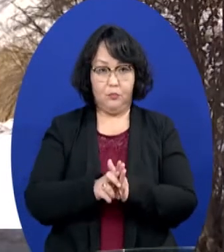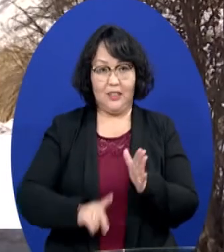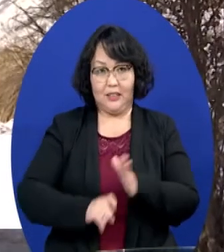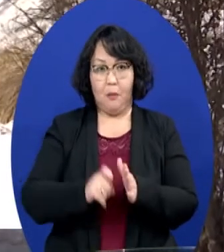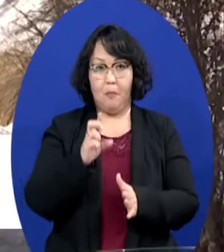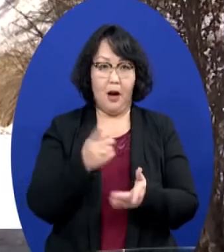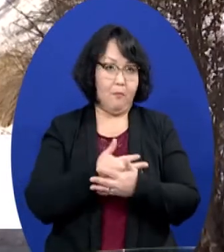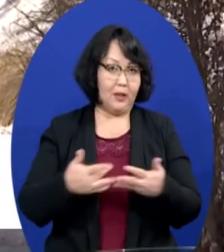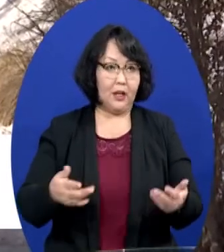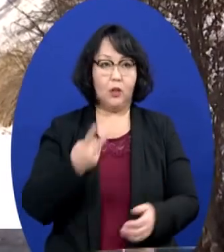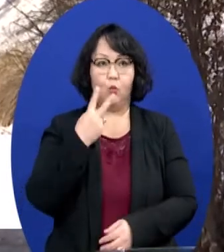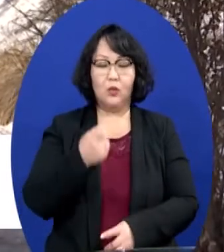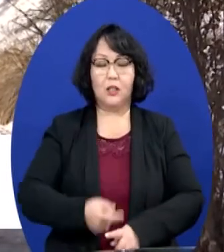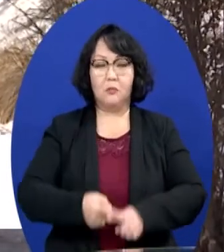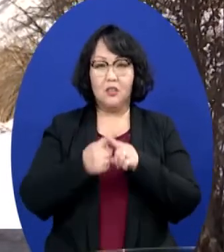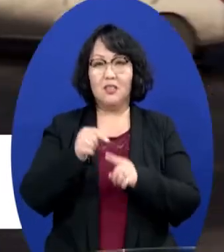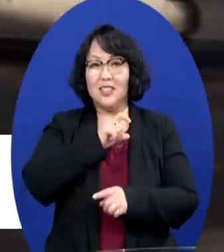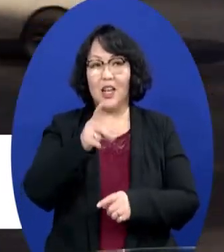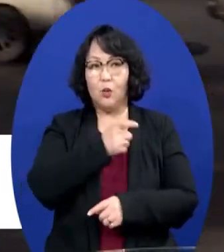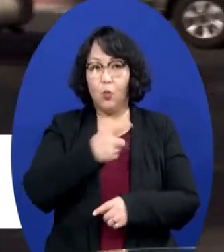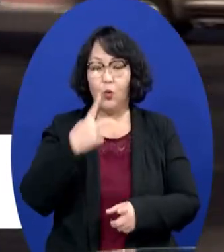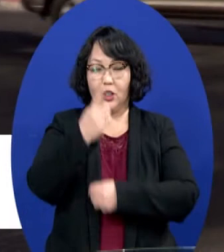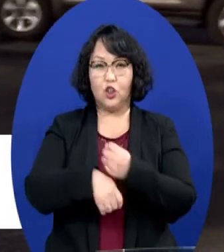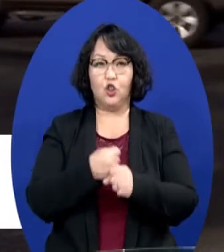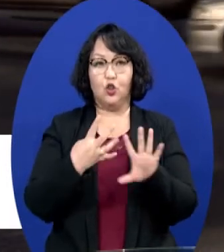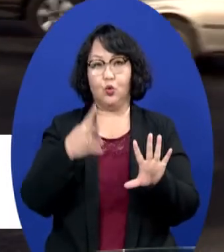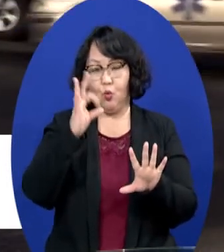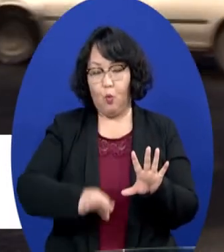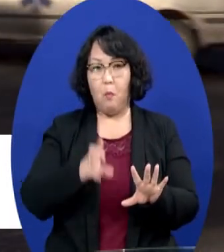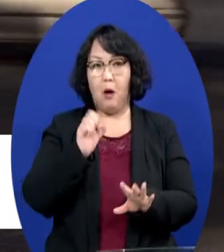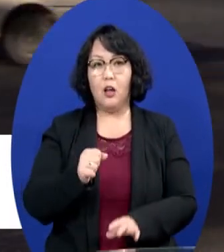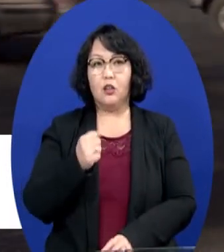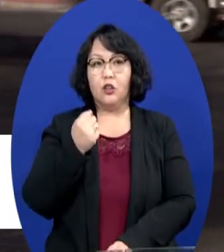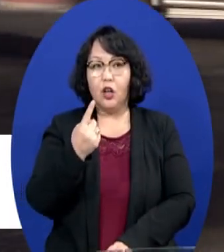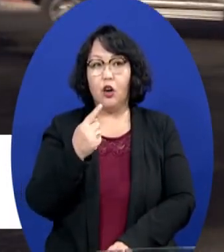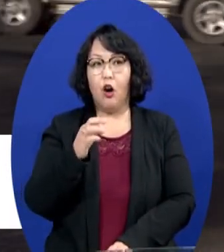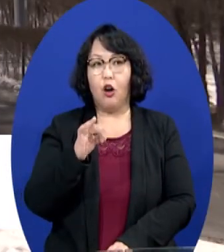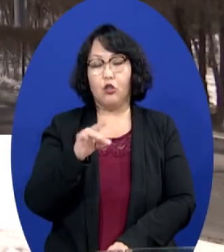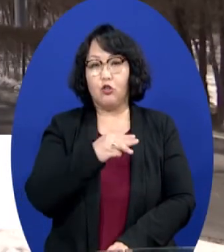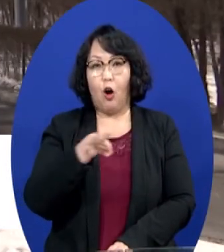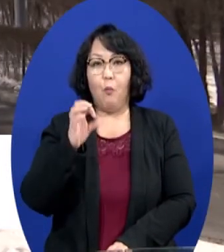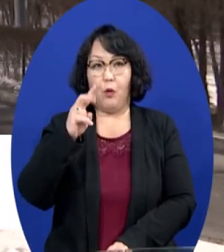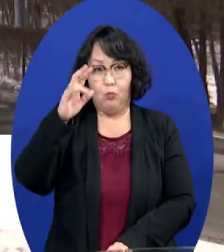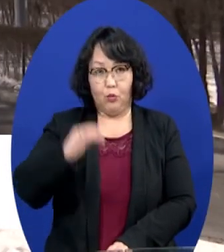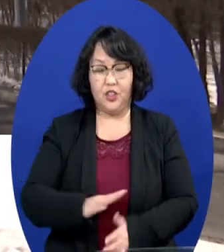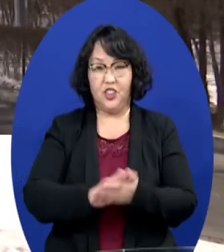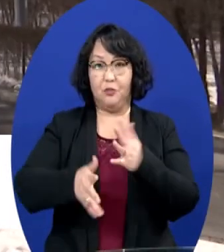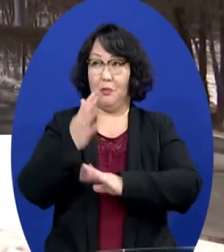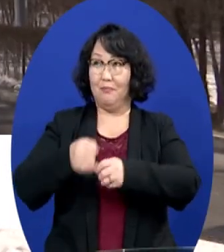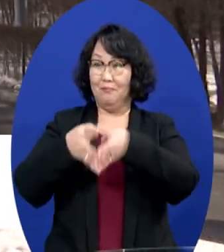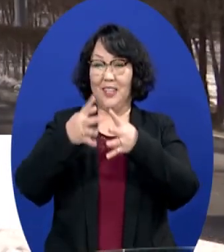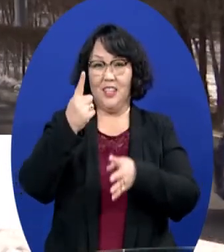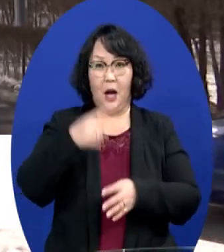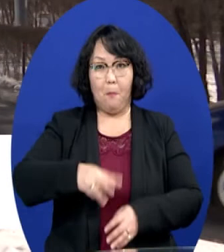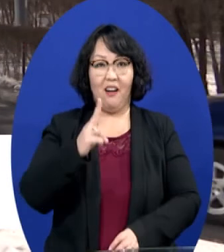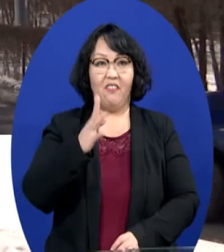үнийг нэмэгдүүлдэг байна. Жишээ нь хэрвээ зээлийнхүү жилийн 9% буюу нэг оронтой тоонд орж буурвал шинээр баригдсан орон сууцны үн 1 метр квадрат нь